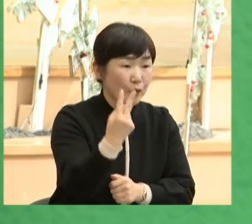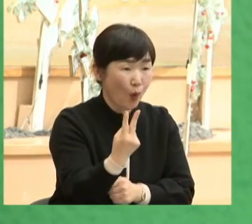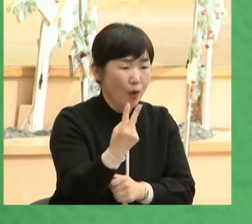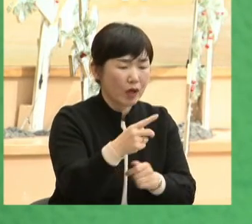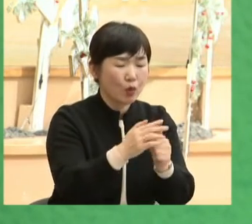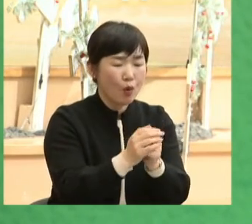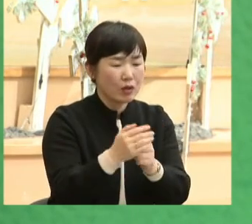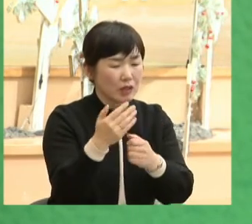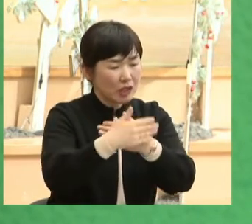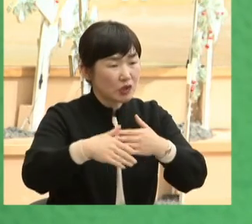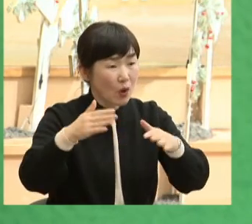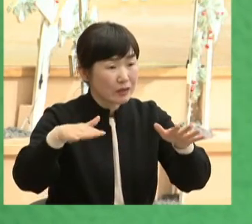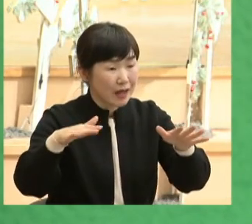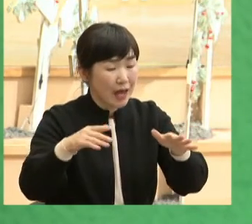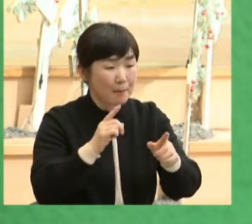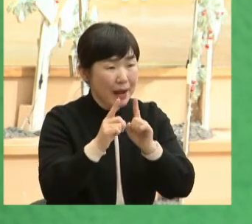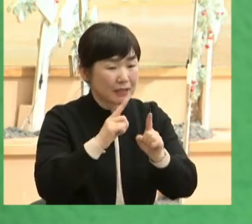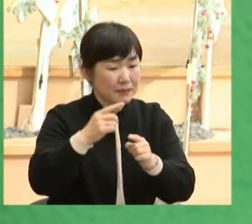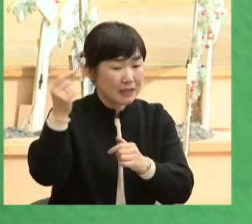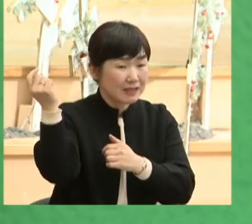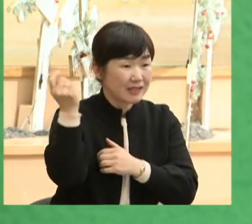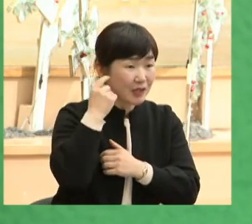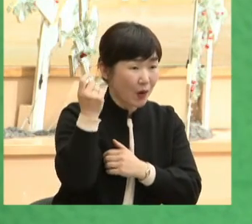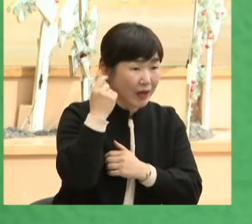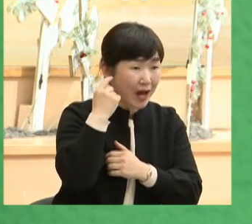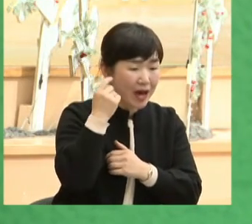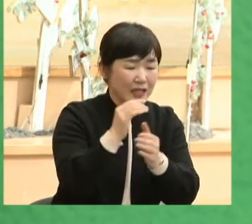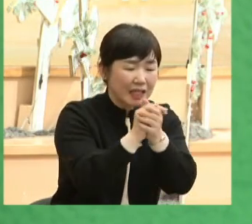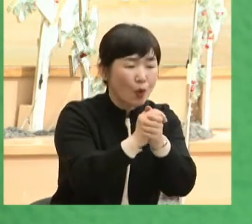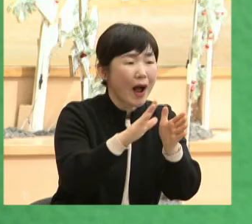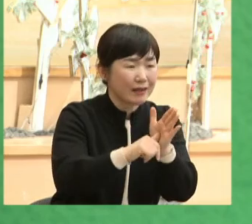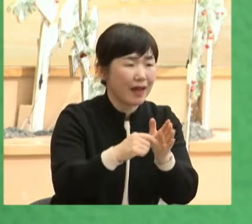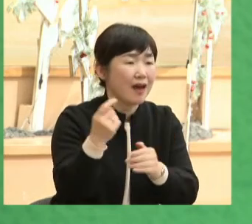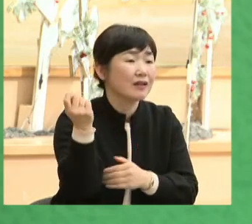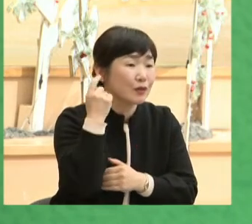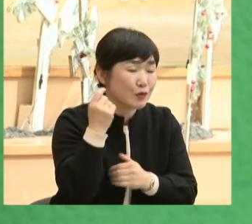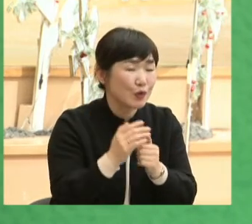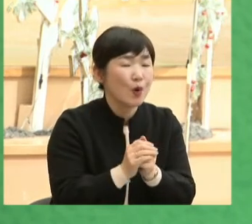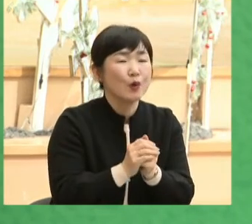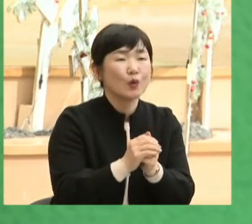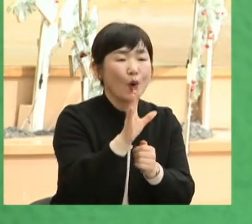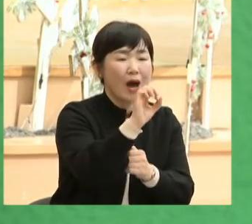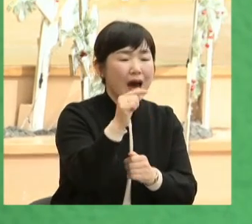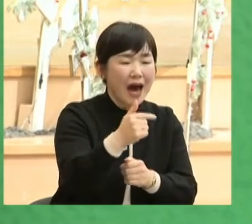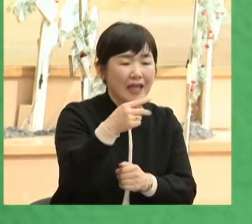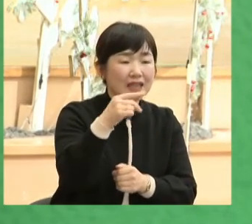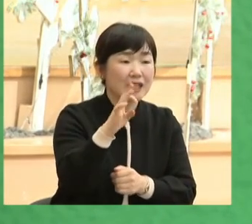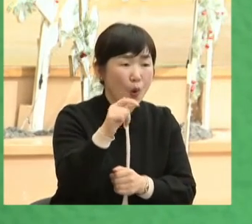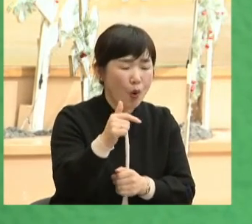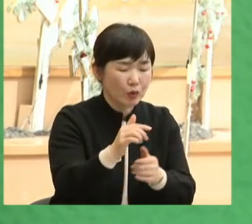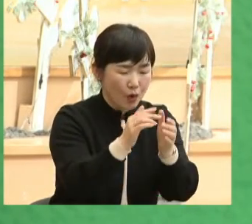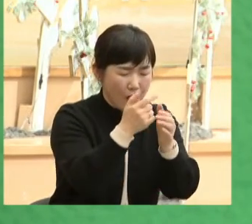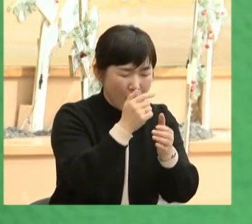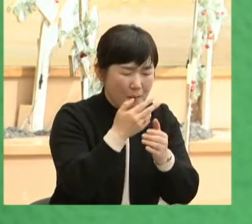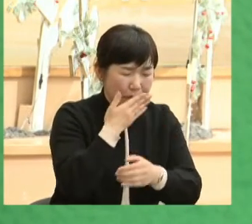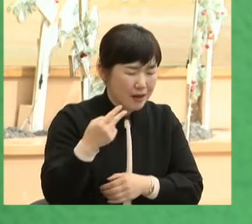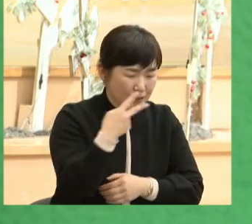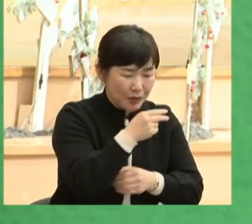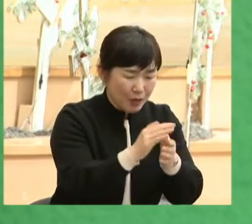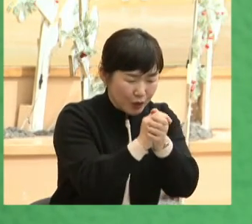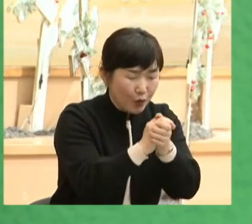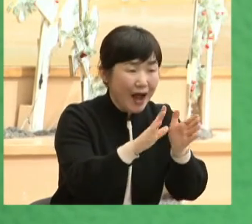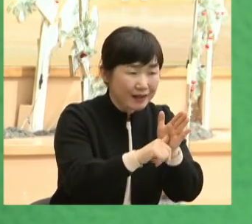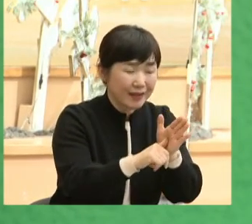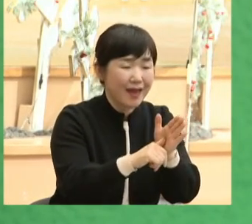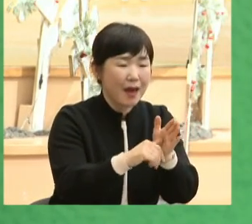들으라고 말씀하셨어요 주님의 디렉션이 있었습니다 금식 기도할 때 베드로와 바울을 구별해서